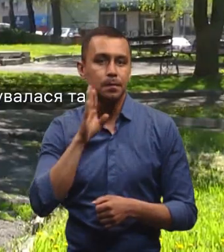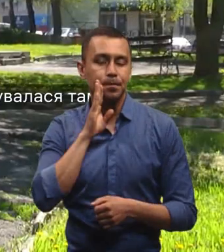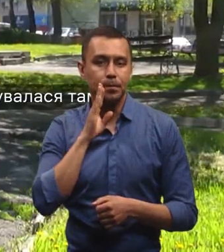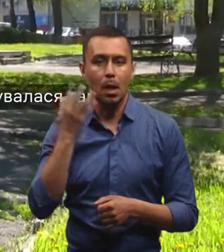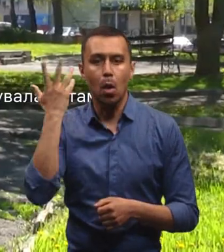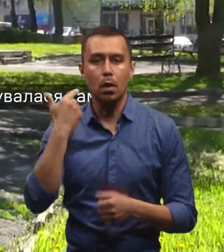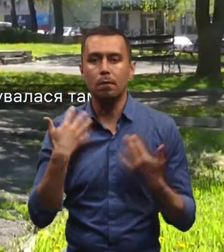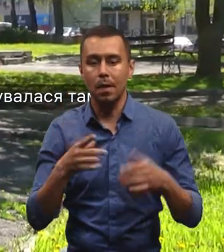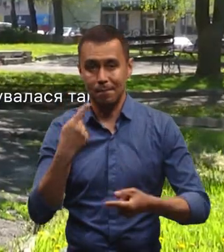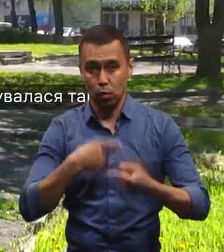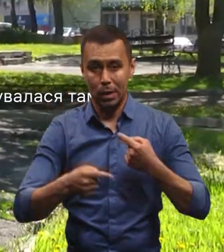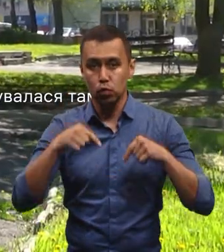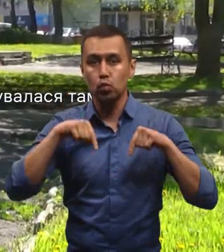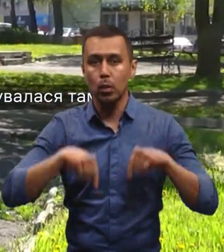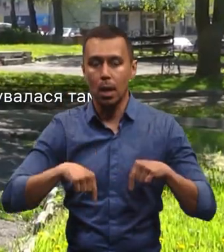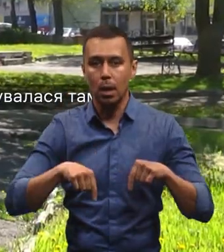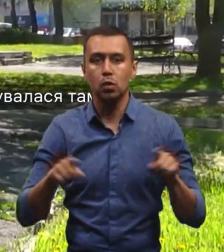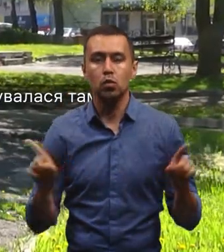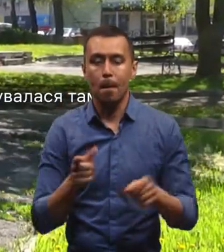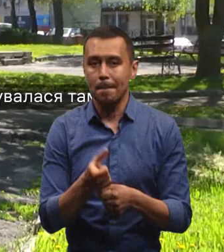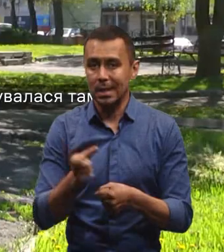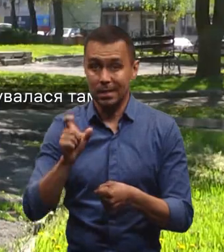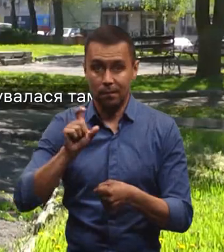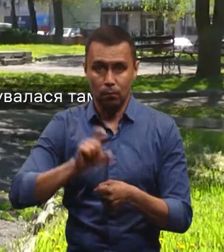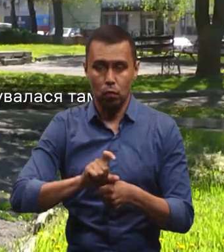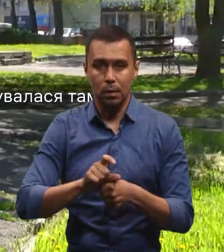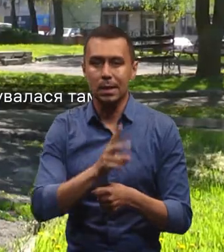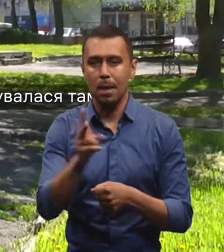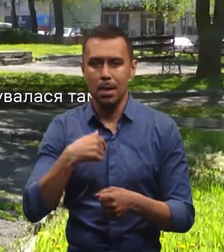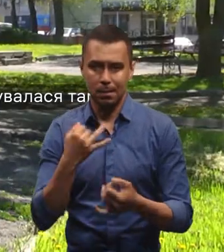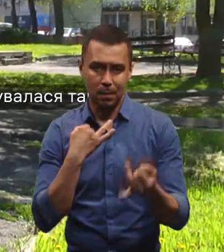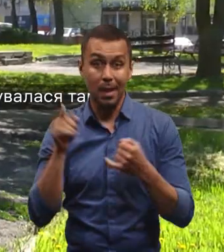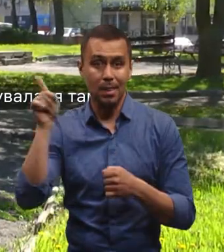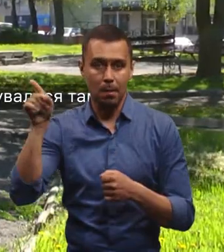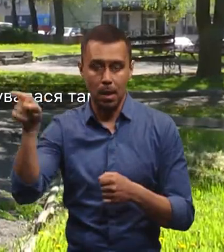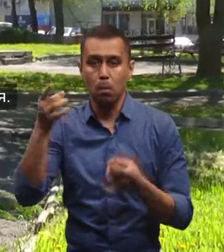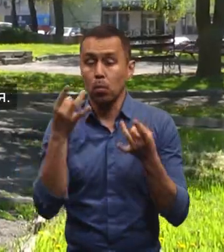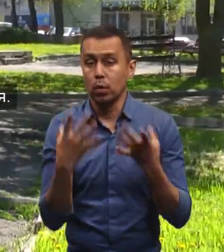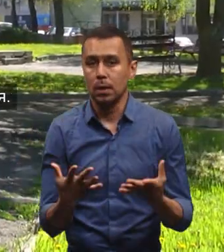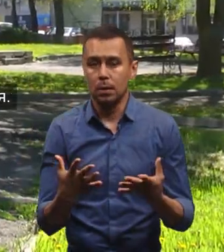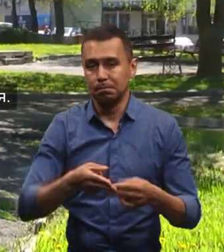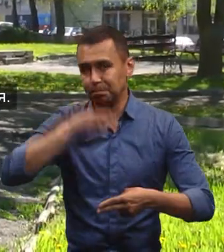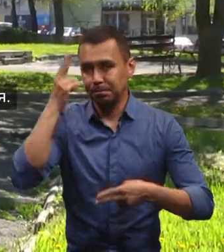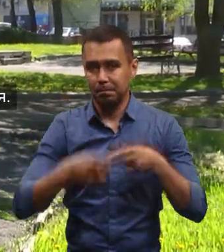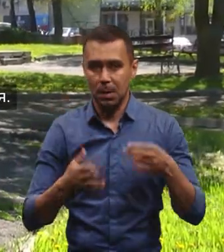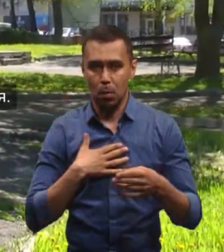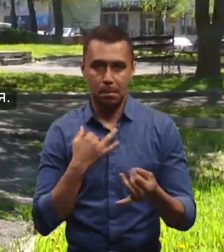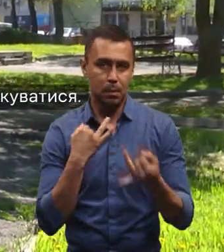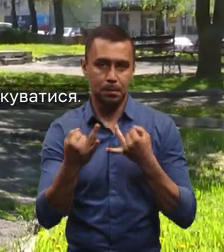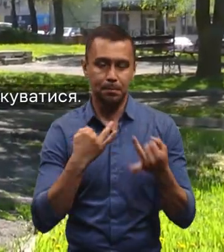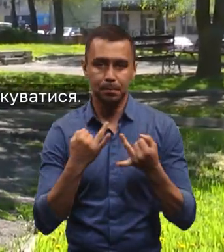Коли вже повернулася сюди, що більшість, з ким я спілкувалася там, вони просто перестали зі мною